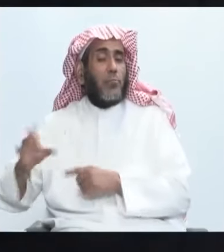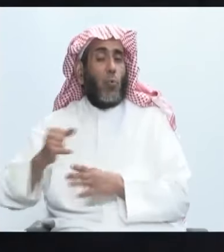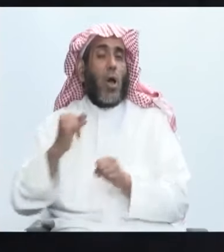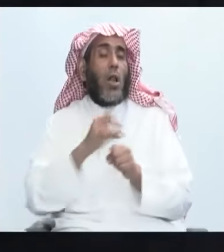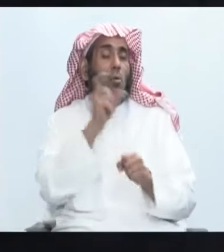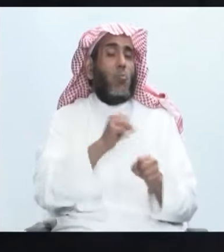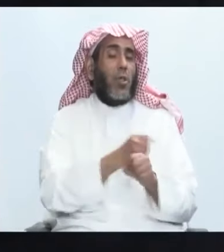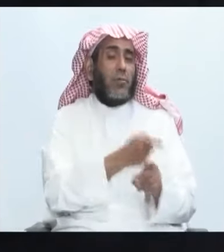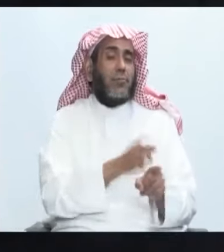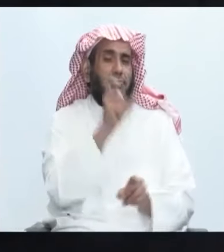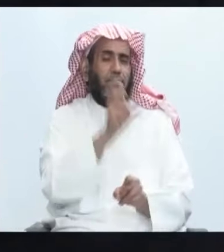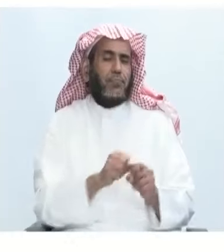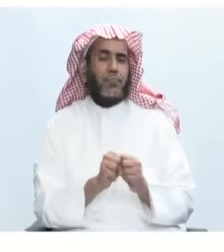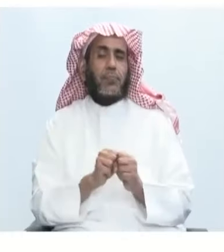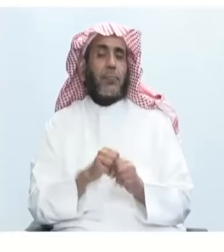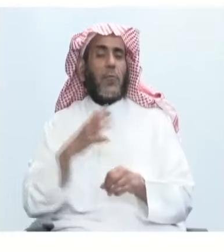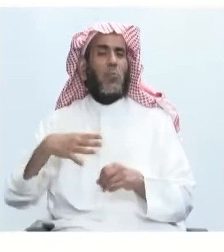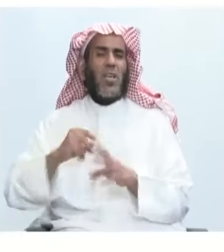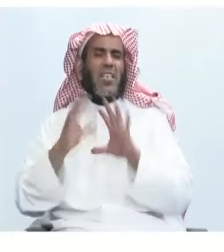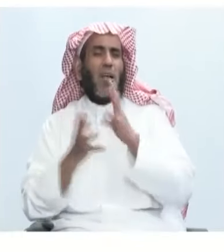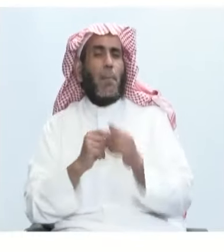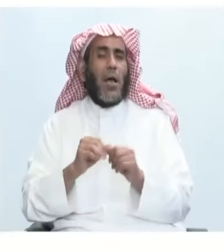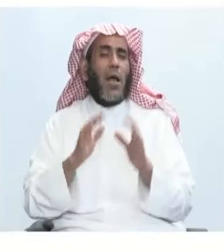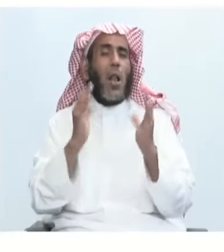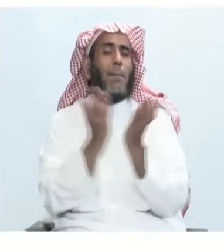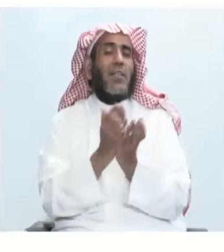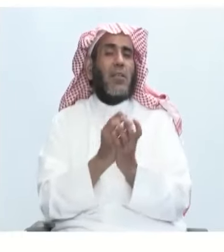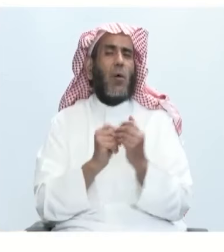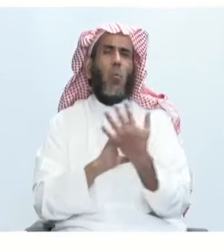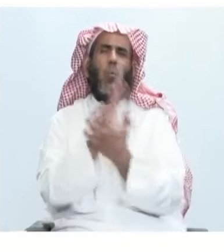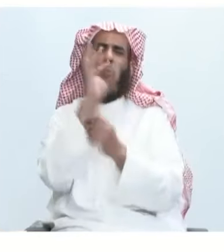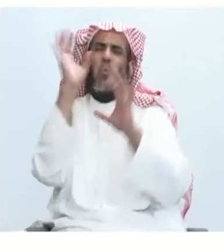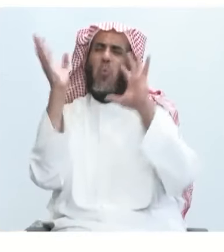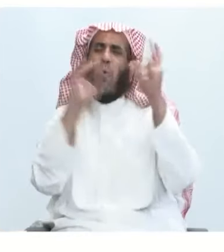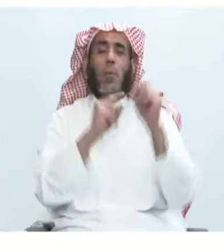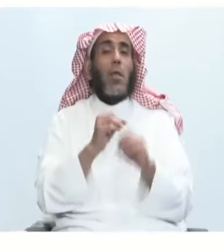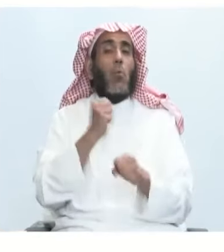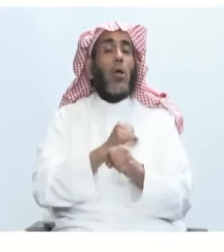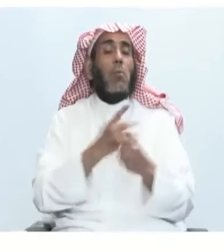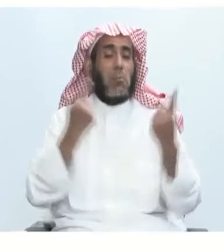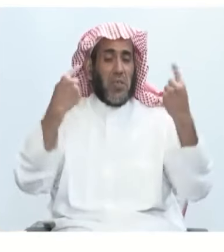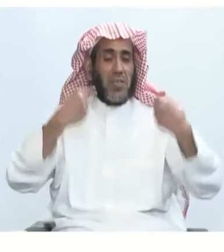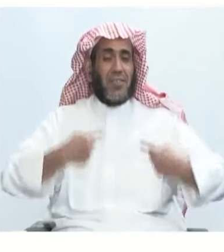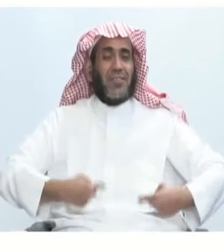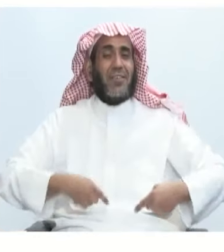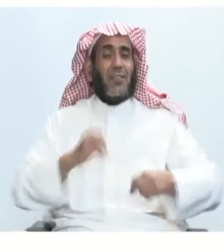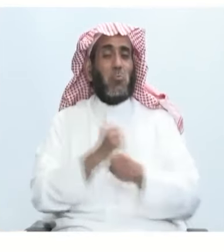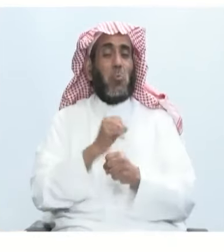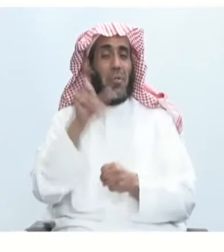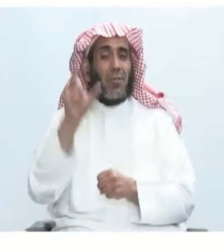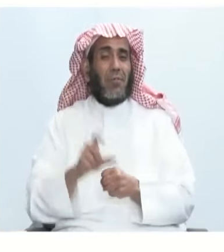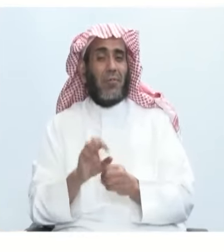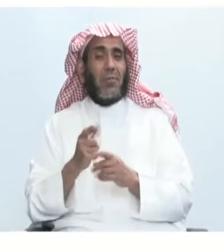الموظف ونقول هنا يعني ان المدير شبه المدرسه بالغابه بالغابه بينما الموظف شبه بجسد الانسان بجسد الانسان